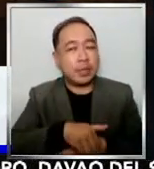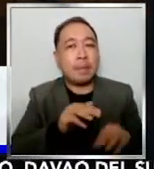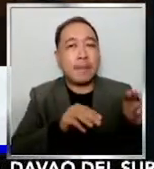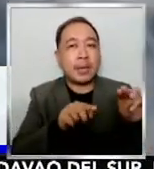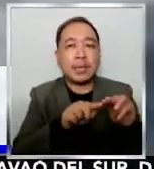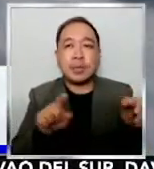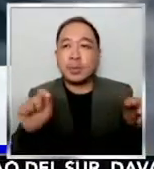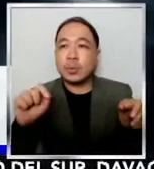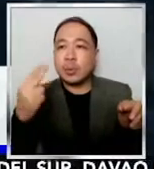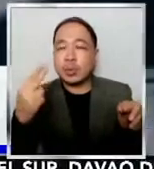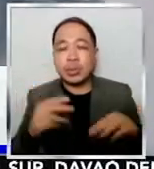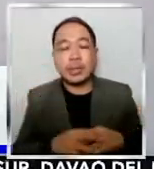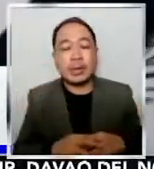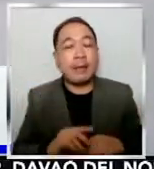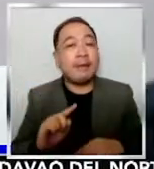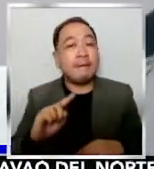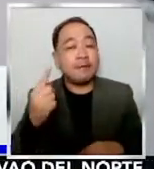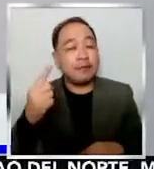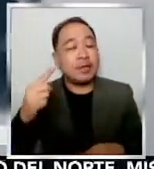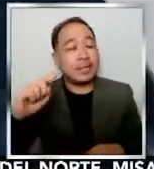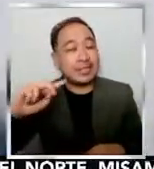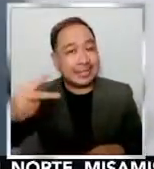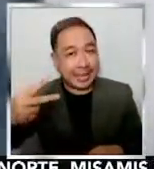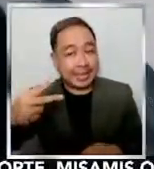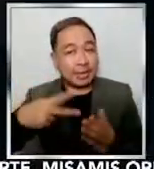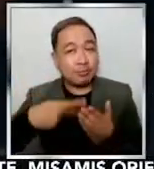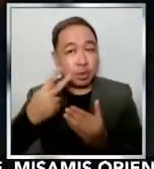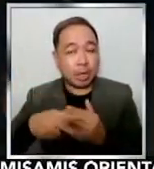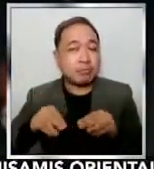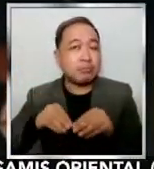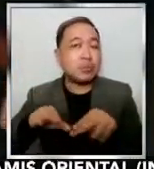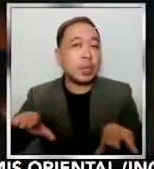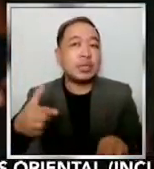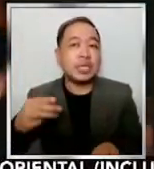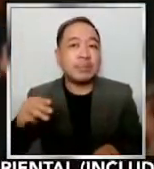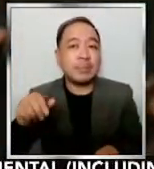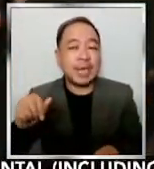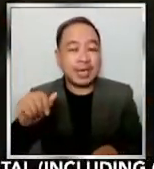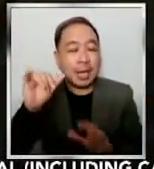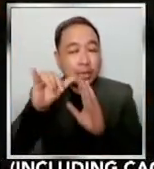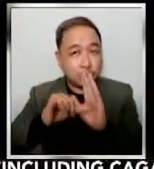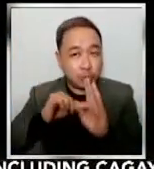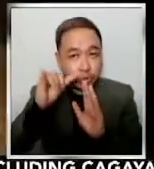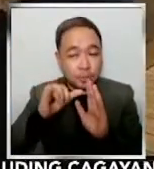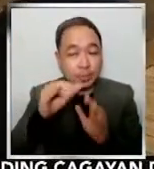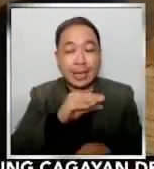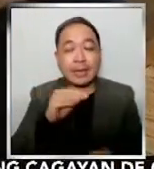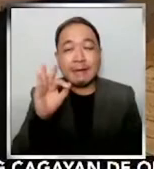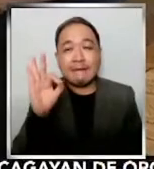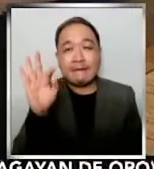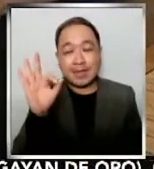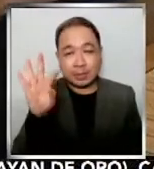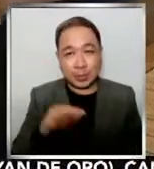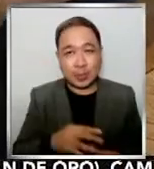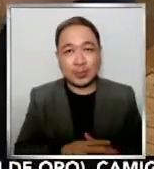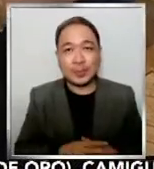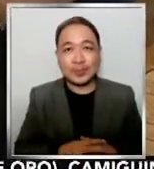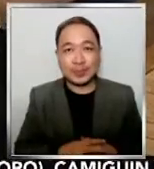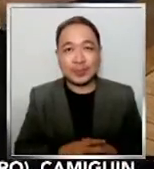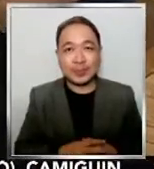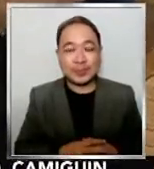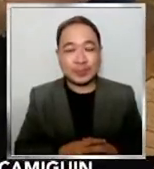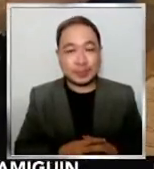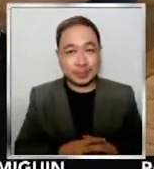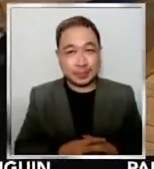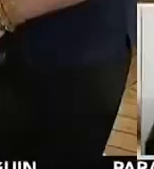two episodes ng show sa GMA and GMA Public Affairs YouTube channels and Facebook page. Katatibayan, updated